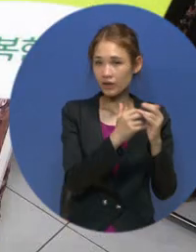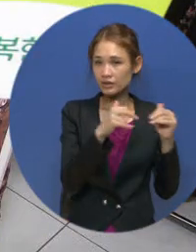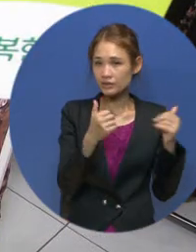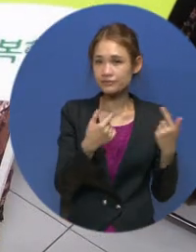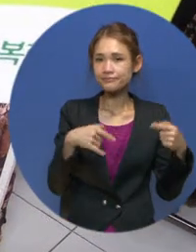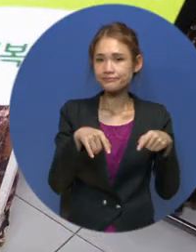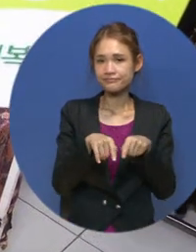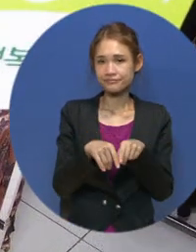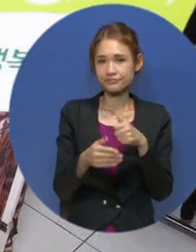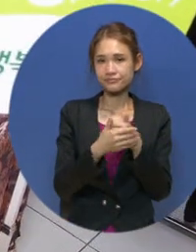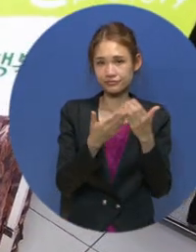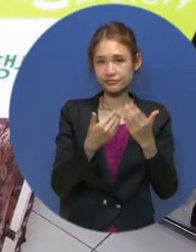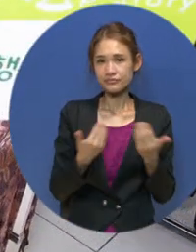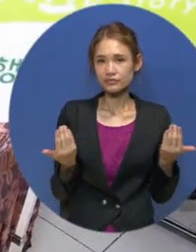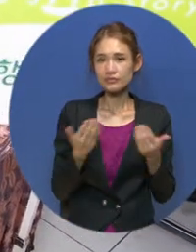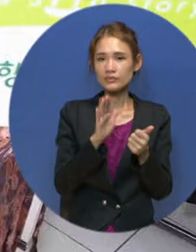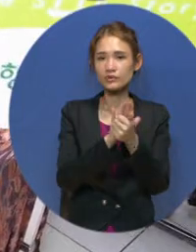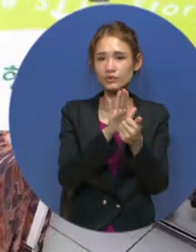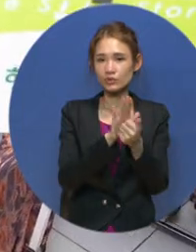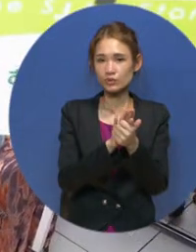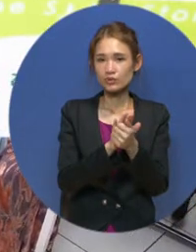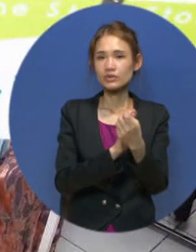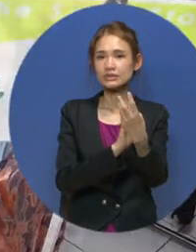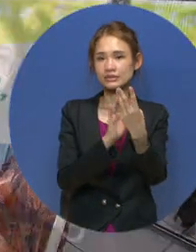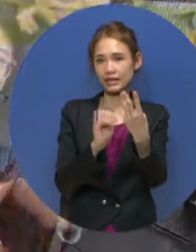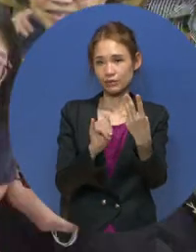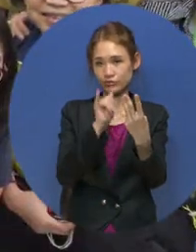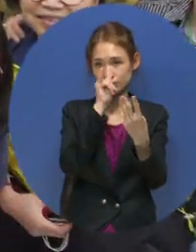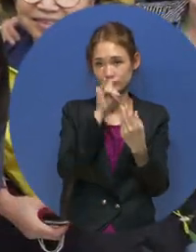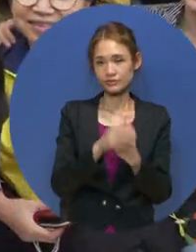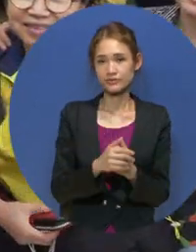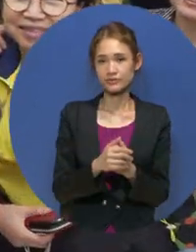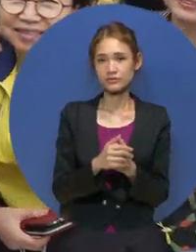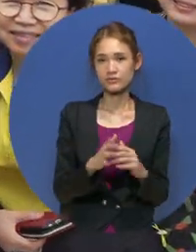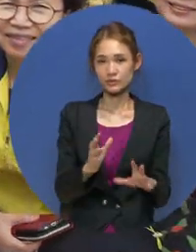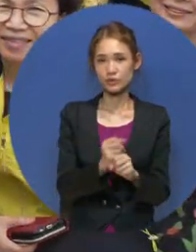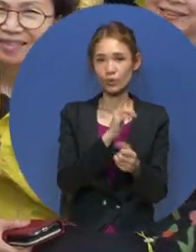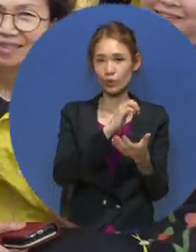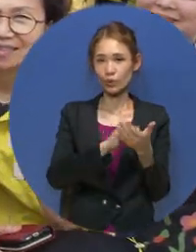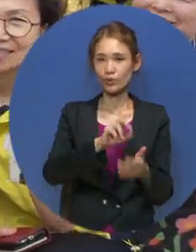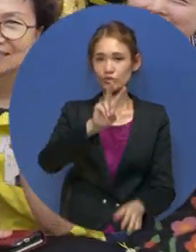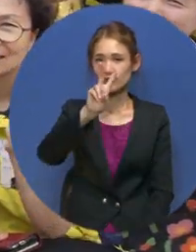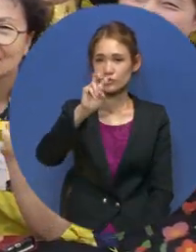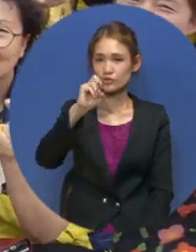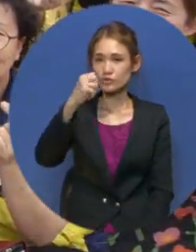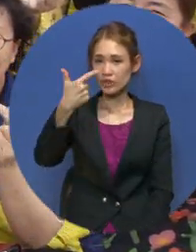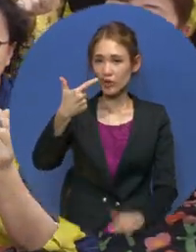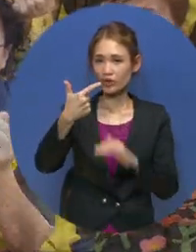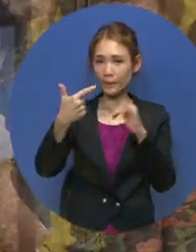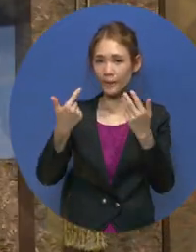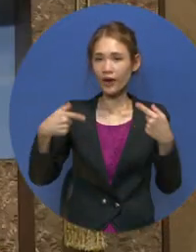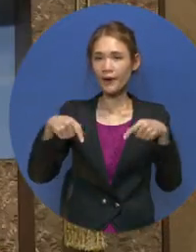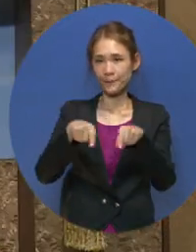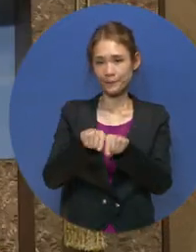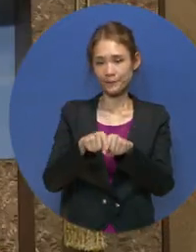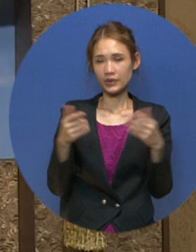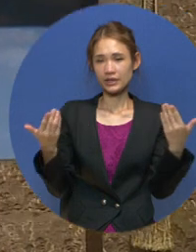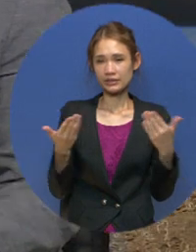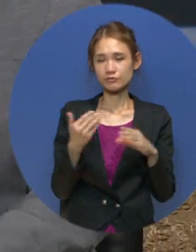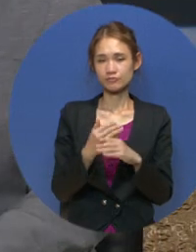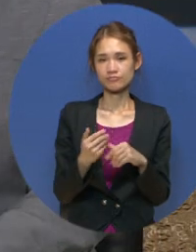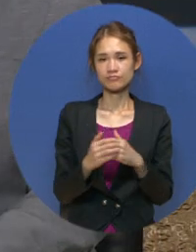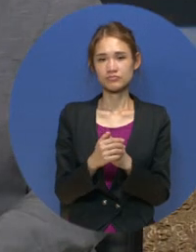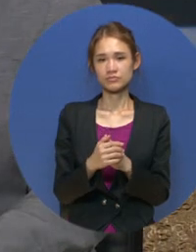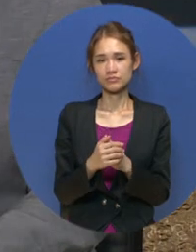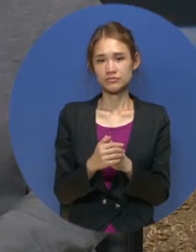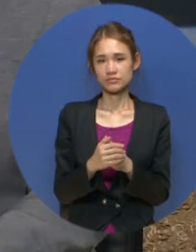그런 근로지원인이 저희가 세 분이 지금 있습니다. 총 26명의 직원들이 함께하고 있습니다.